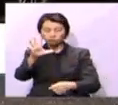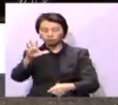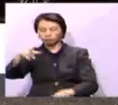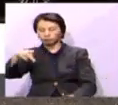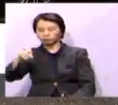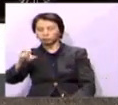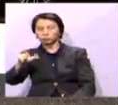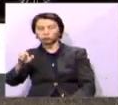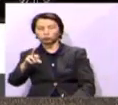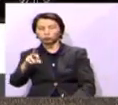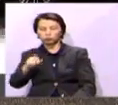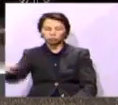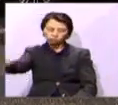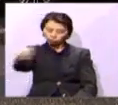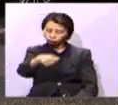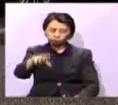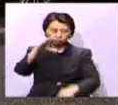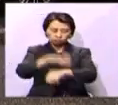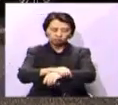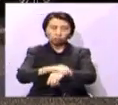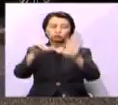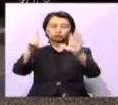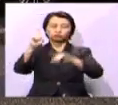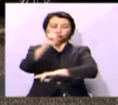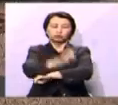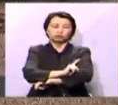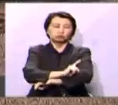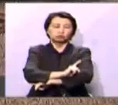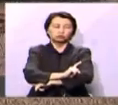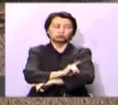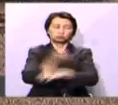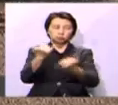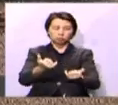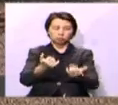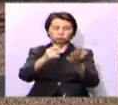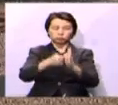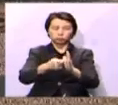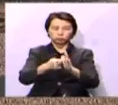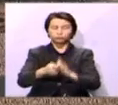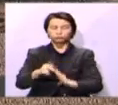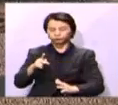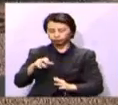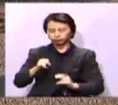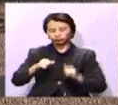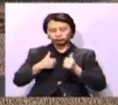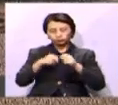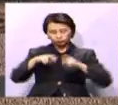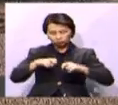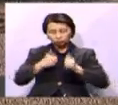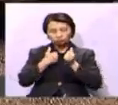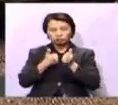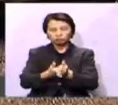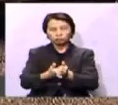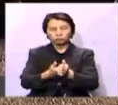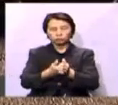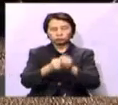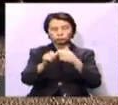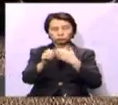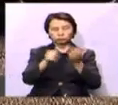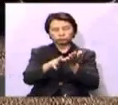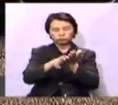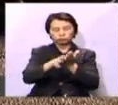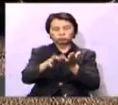Kesemua suspek kini ditahan reman selama 7 hari bermula hari ini. Kes disiasat mengikut Seksyen 39B Akta Dadah